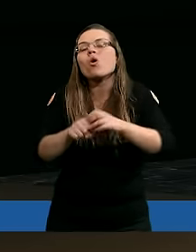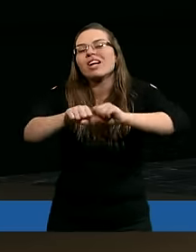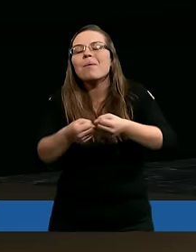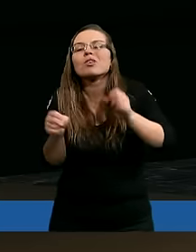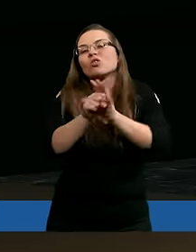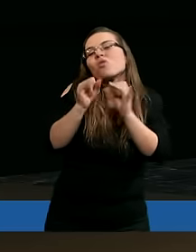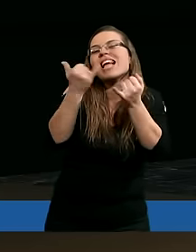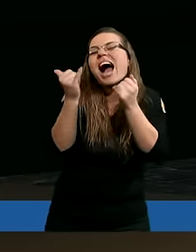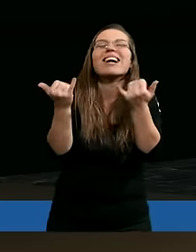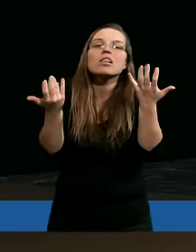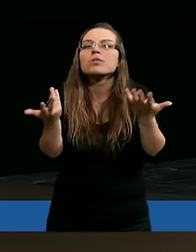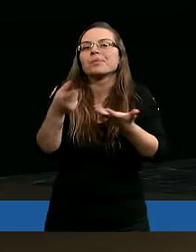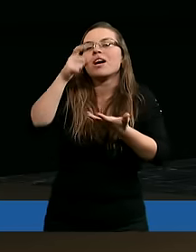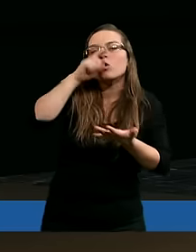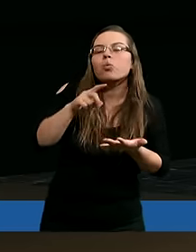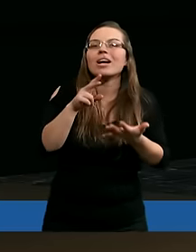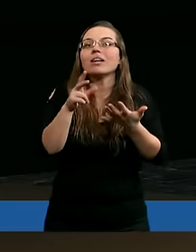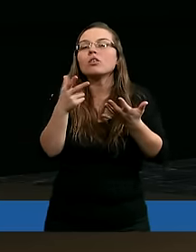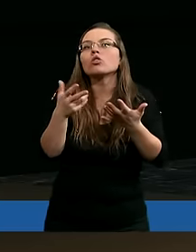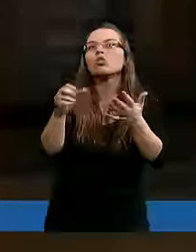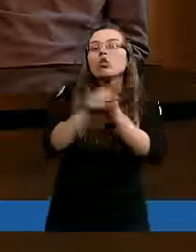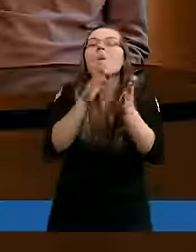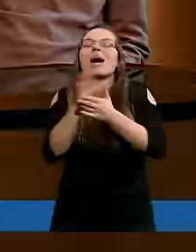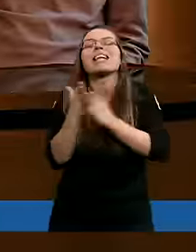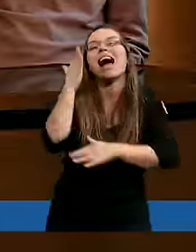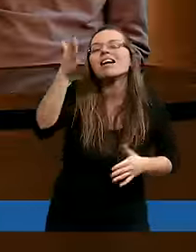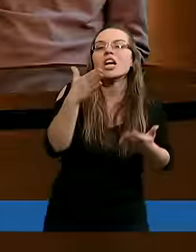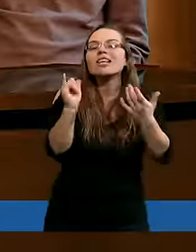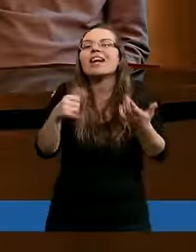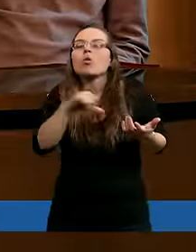do po prostu do jakiegoś... No, do beznadziei. Do beznadziei.